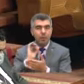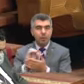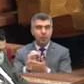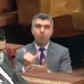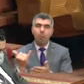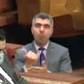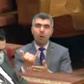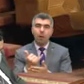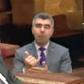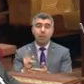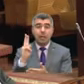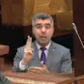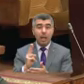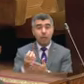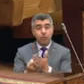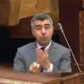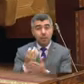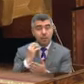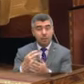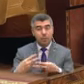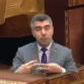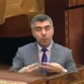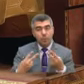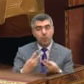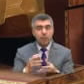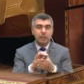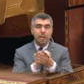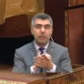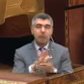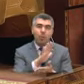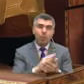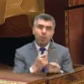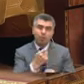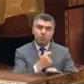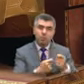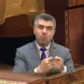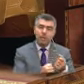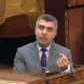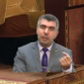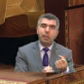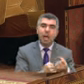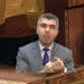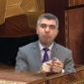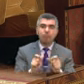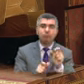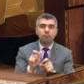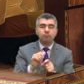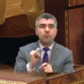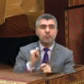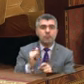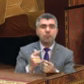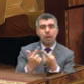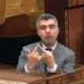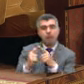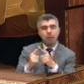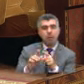وأن إطلاق دينامية جديدة للاقتصاد الاجتماعي التضامني وجعله دعامة أساسية للتنمية البشرية المستدامة بأبعادها